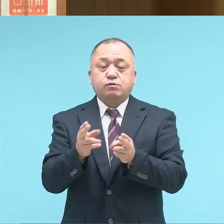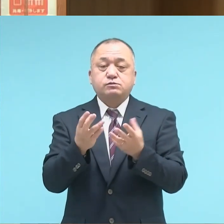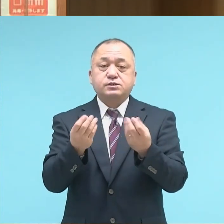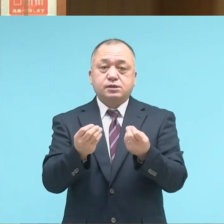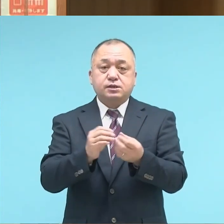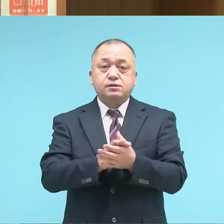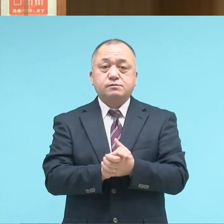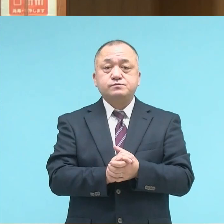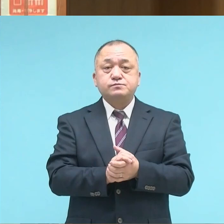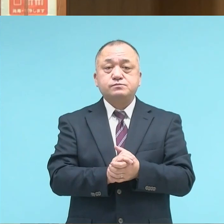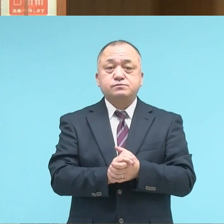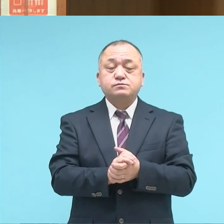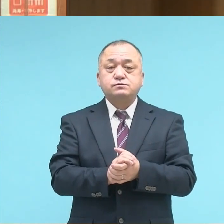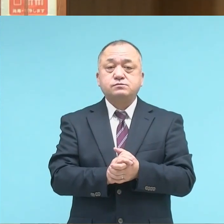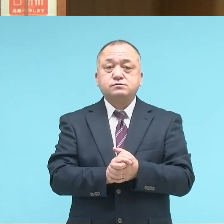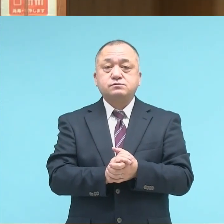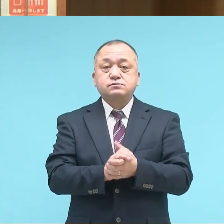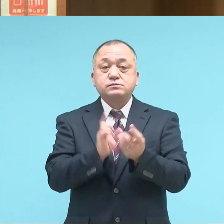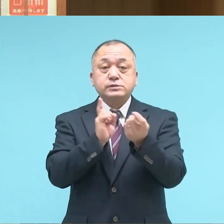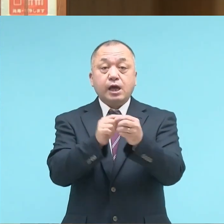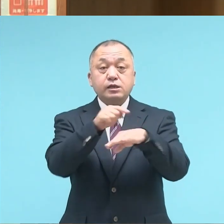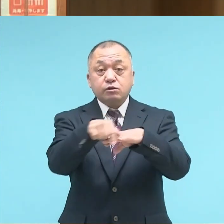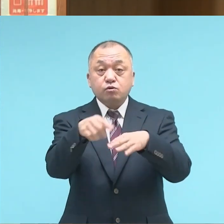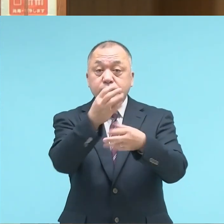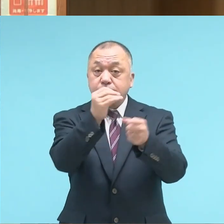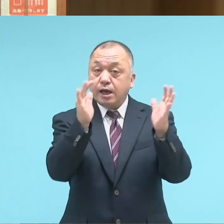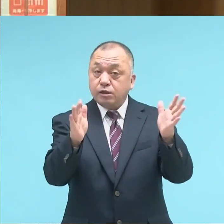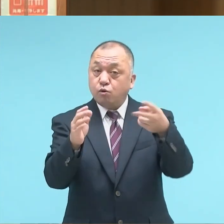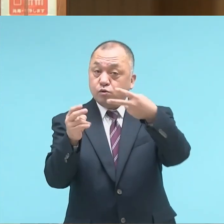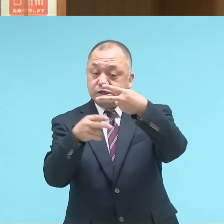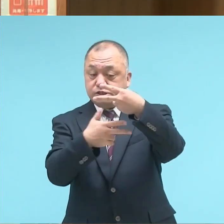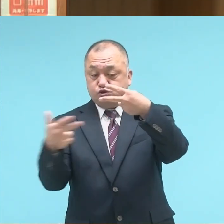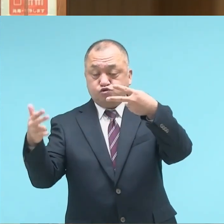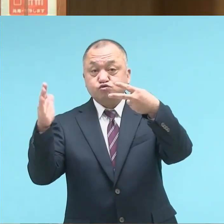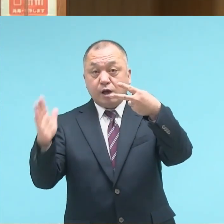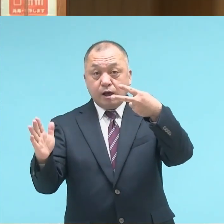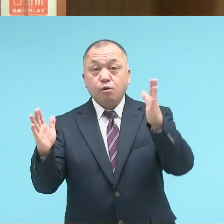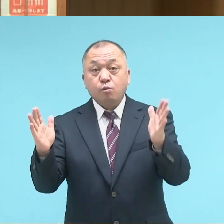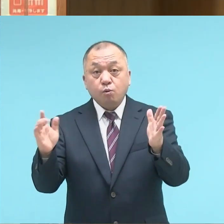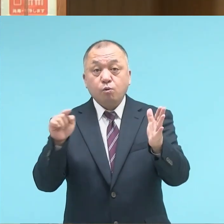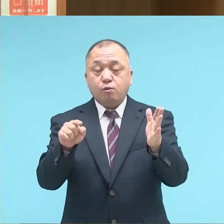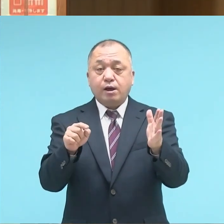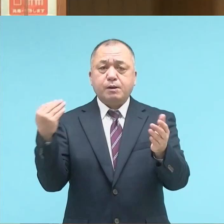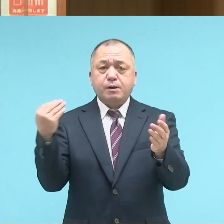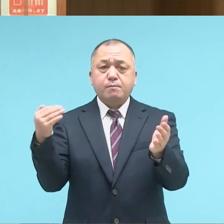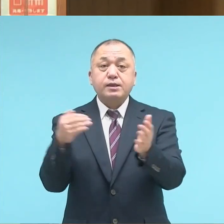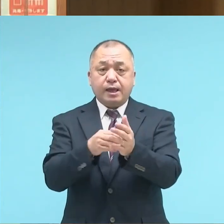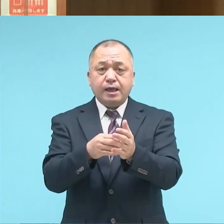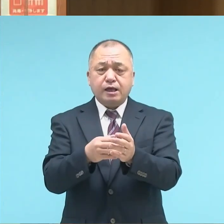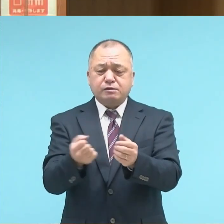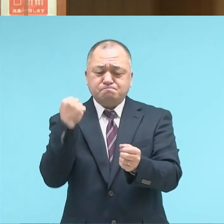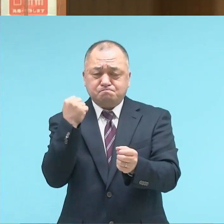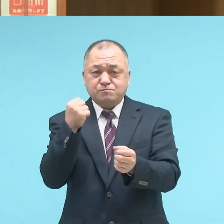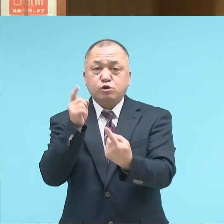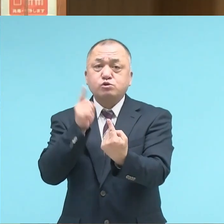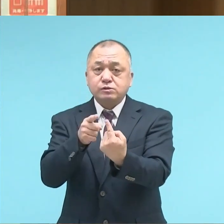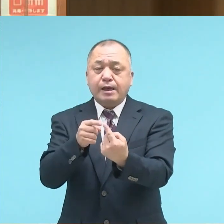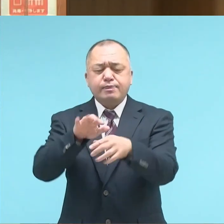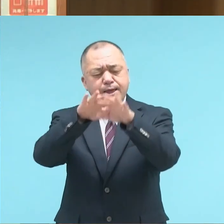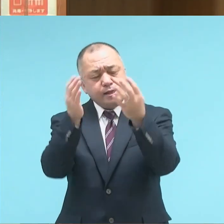ました。で、この対策期間の2週間というのは、まあ、これまでも、強力な措置について2週間でです